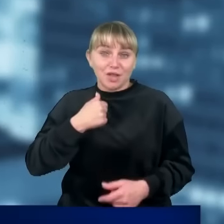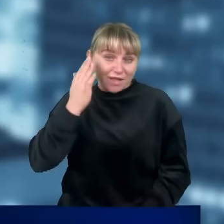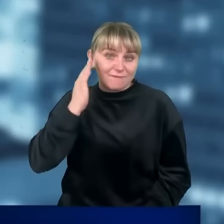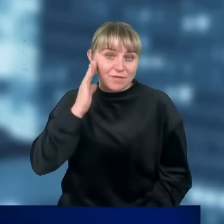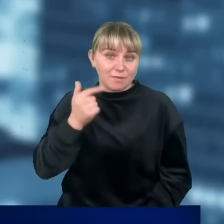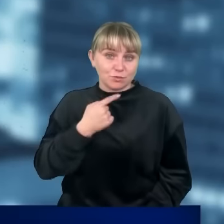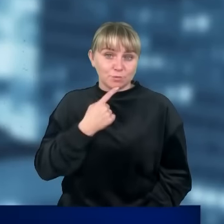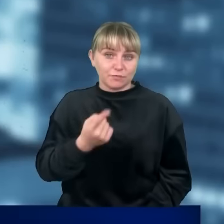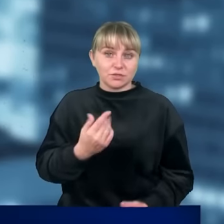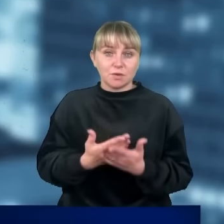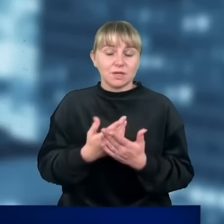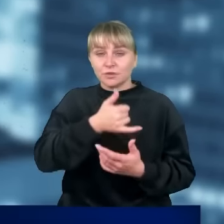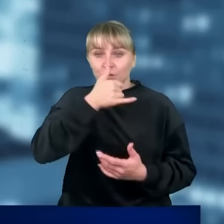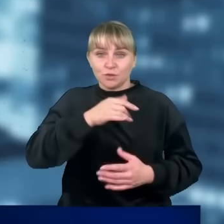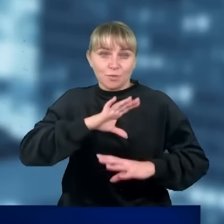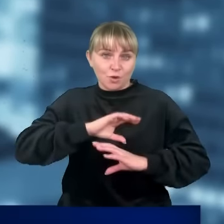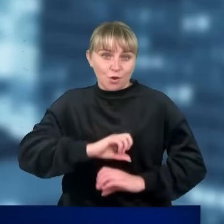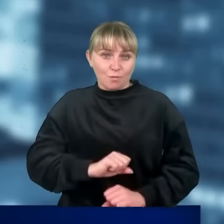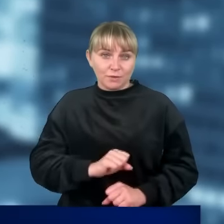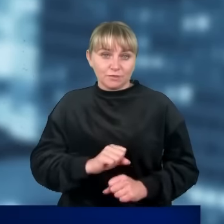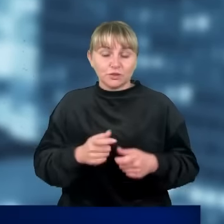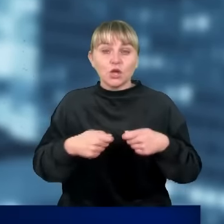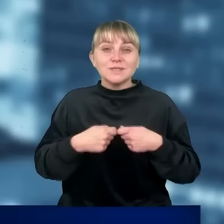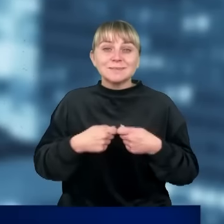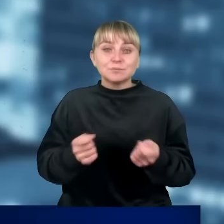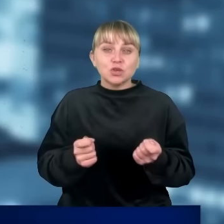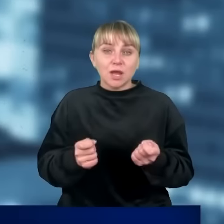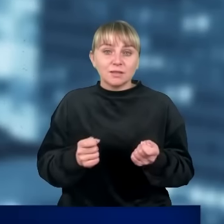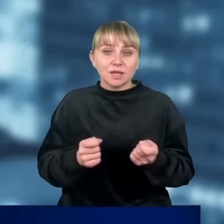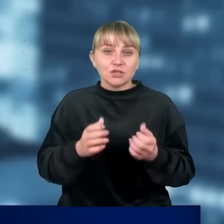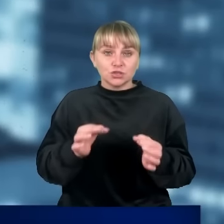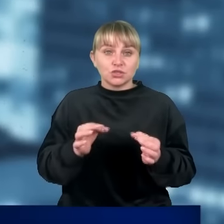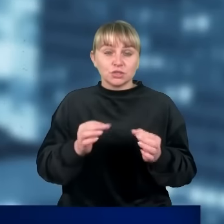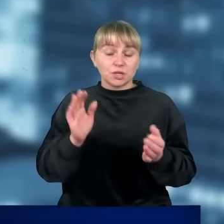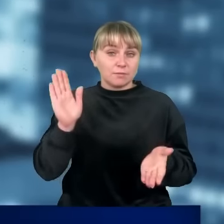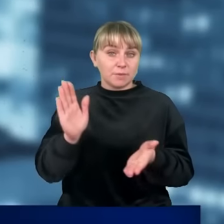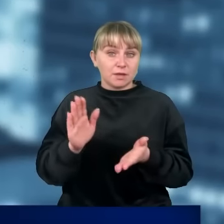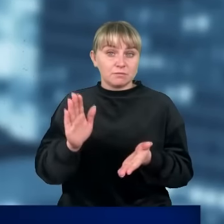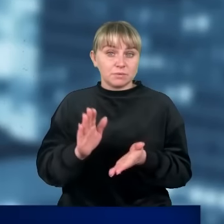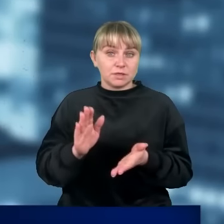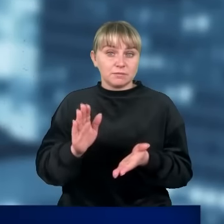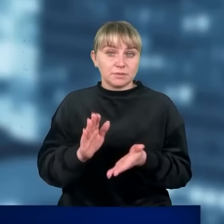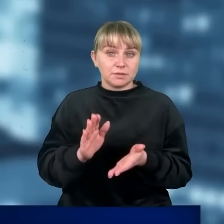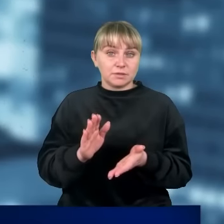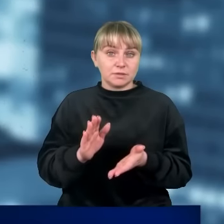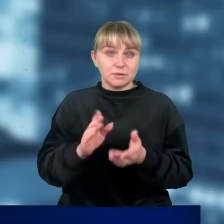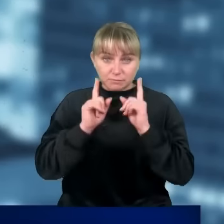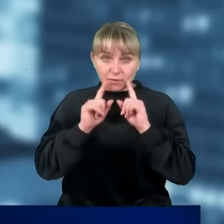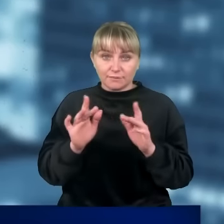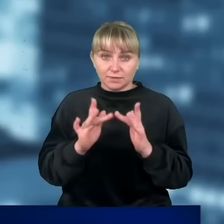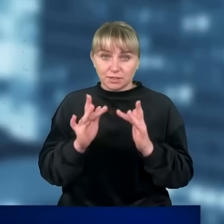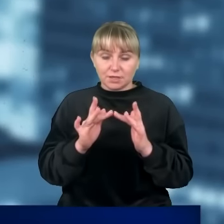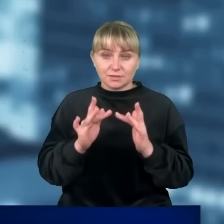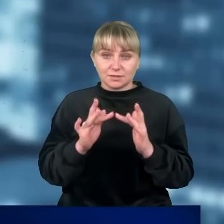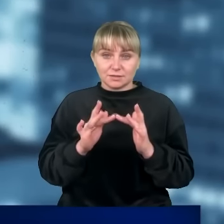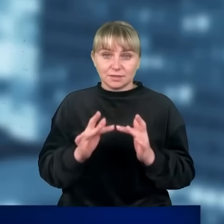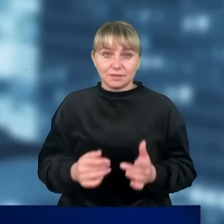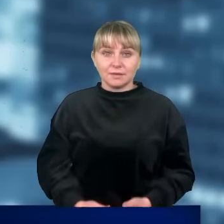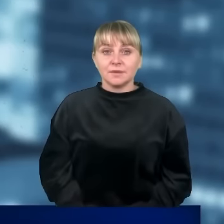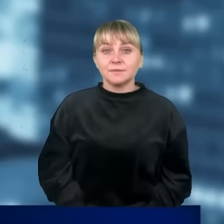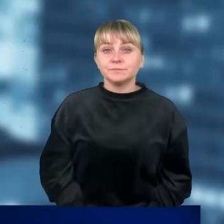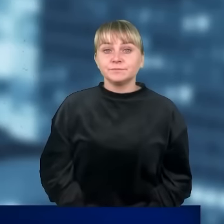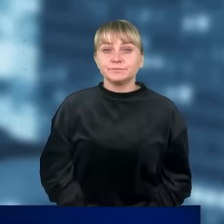opanować, na temat tego, że sprzedaż detaliczna spadła. Tak, spadła. To jest coś, ja